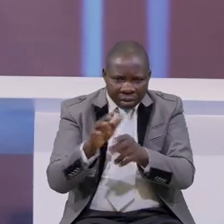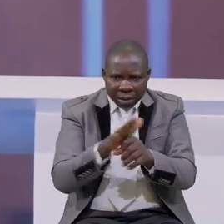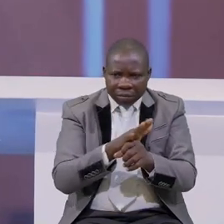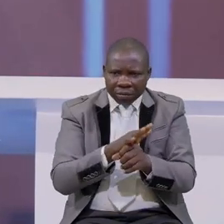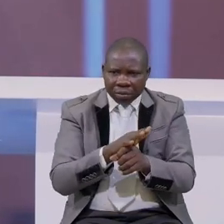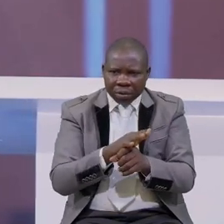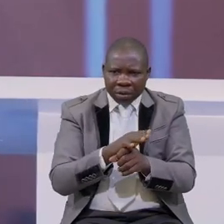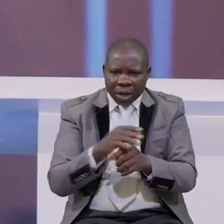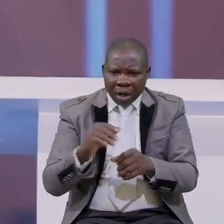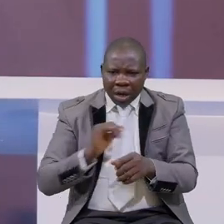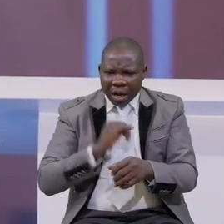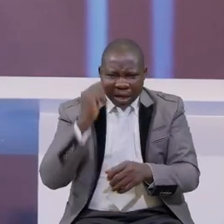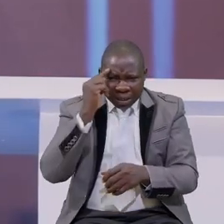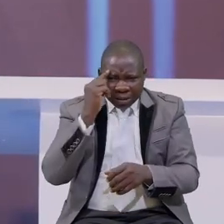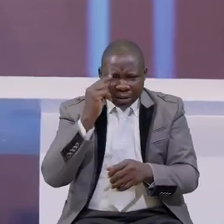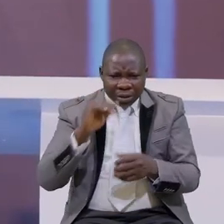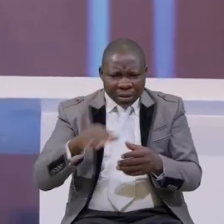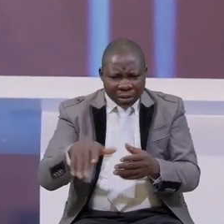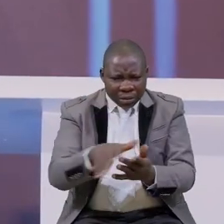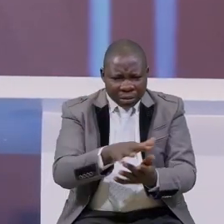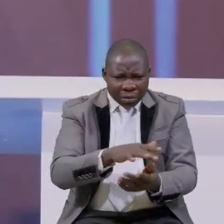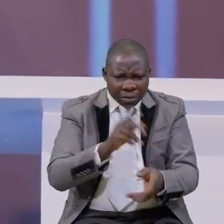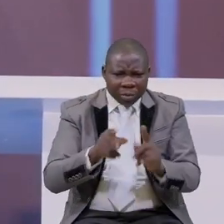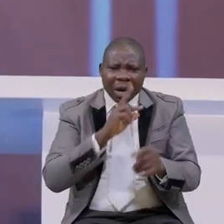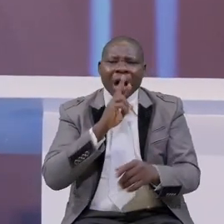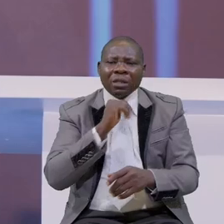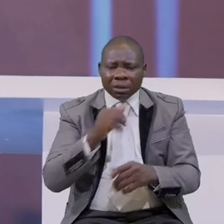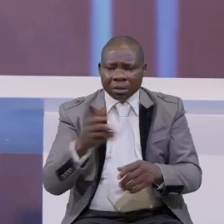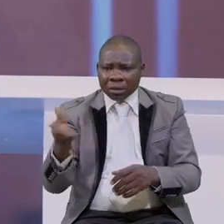ces gens ne sont pas là, tu vas perdre tes pensées.